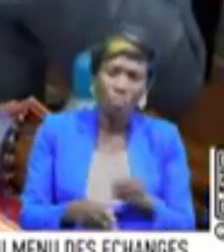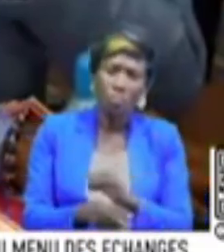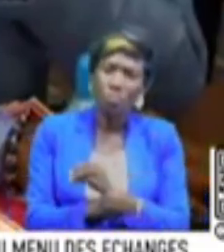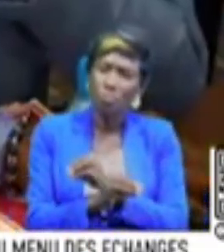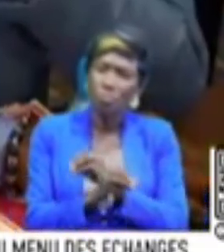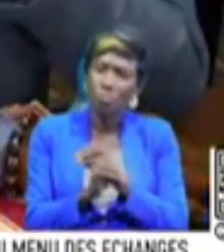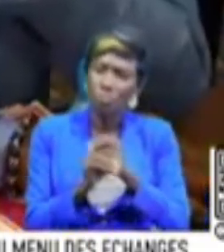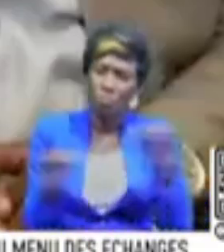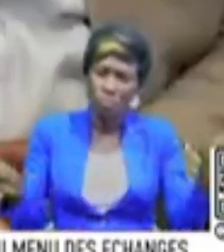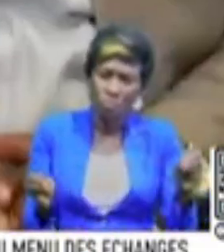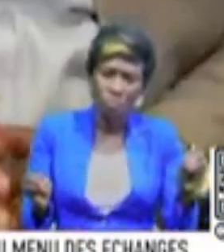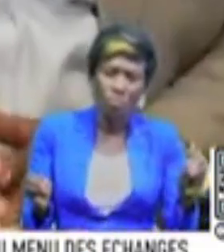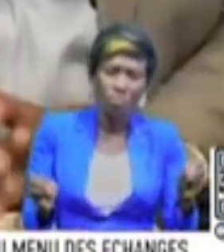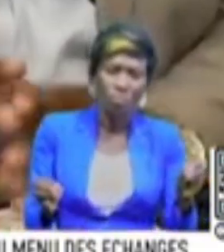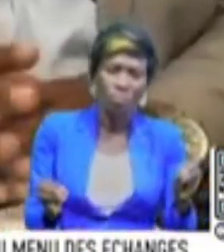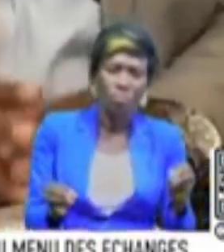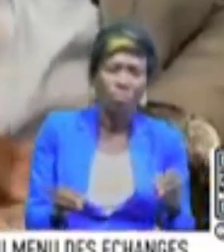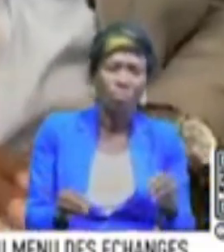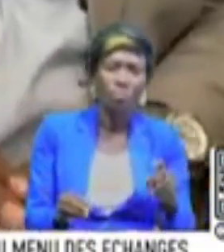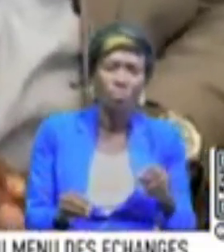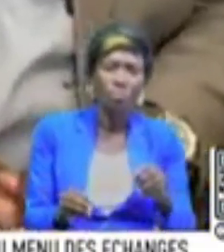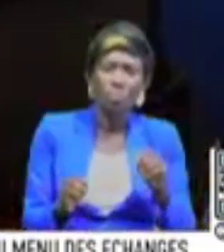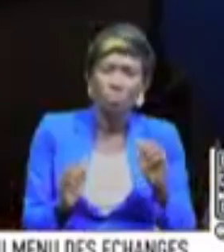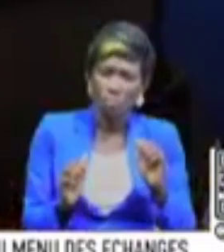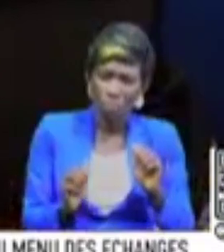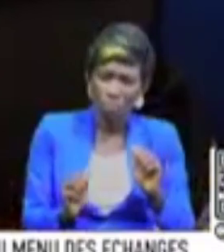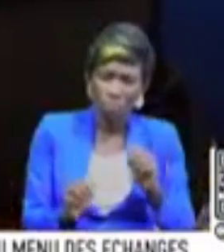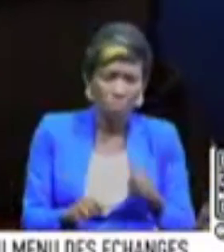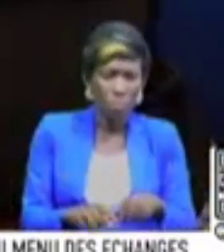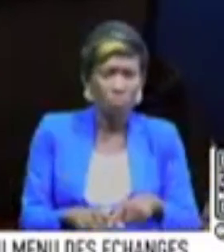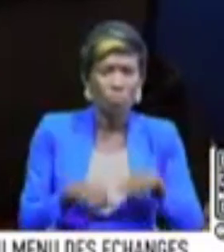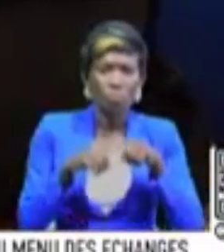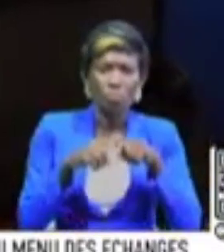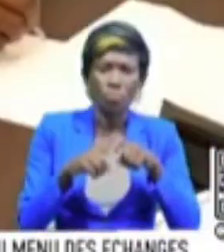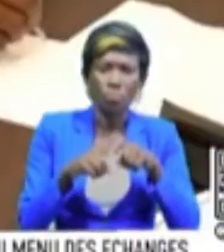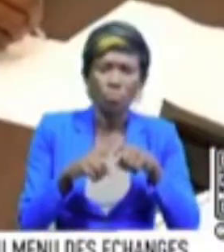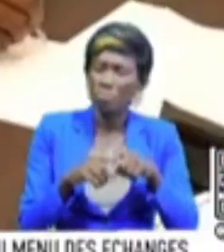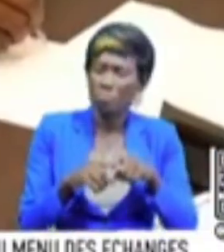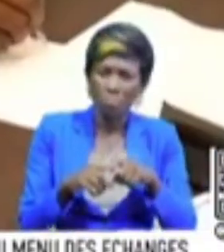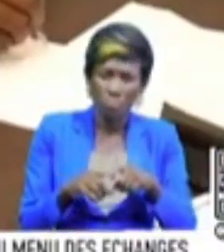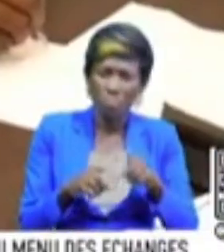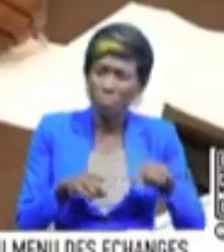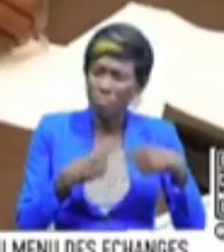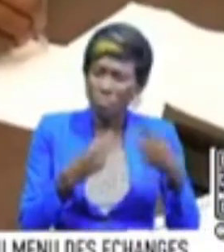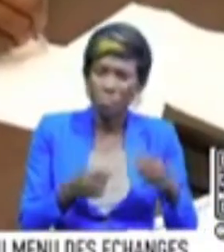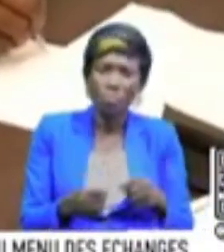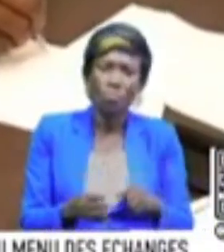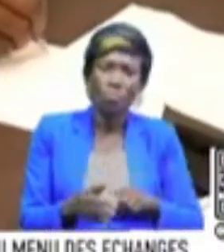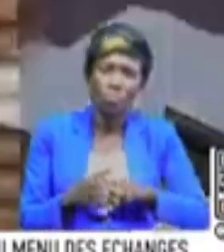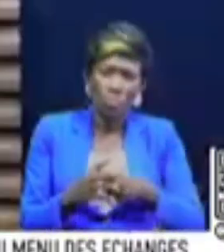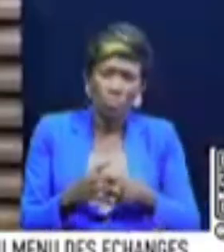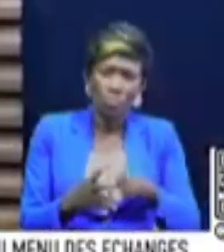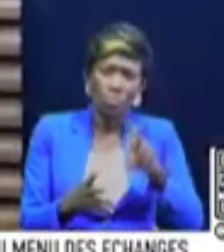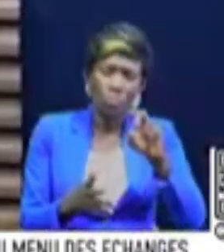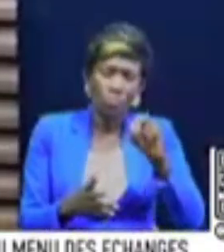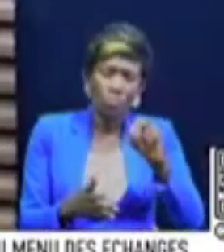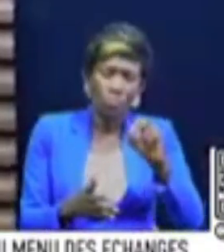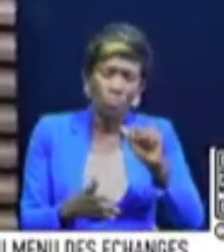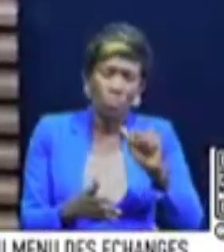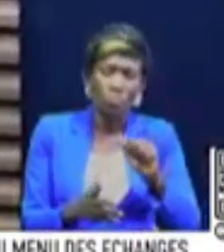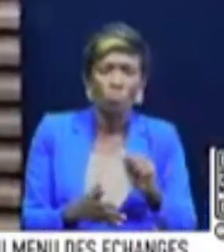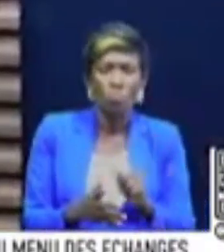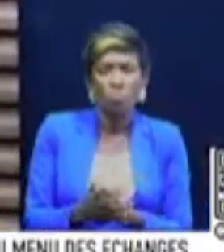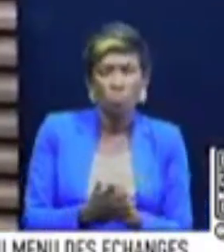n'a été suspendu depuis le début de la transition. Comme on le voit, les avancées au niveau des médias